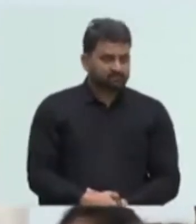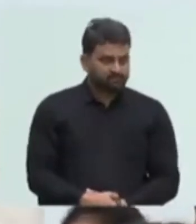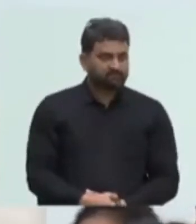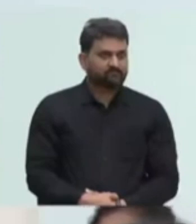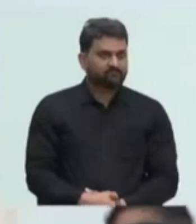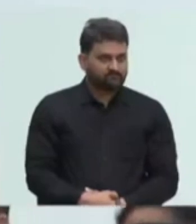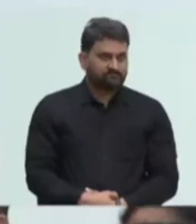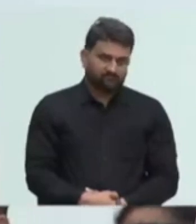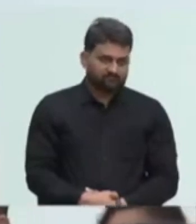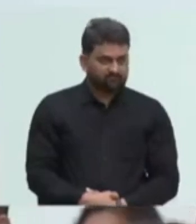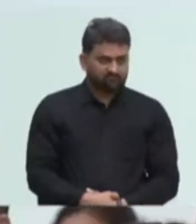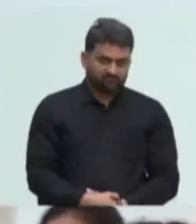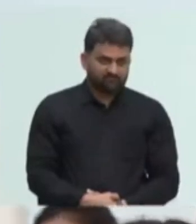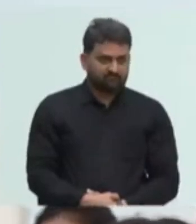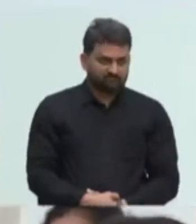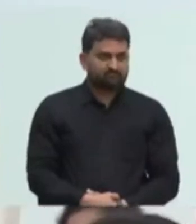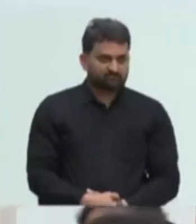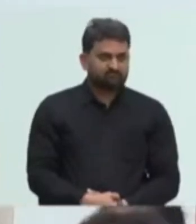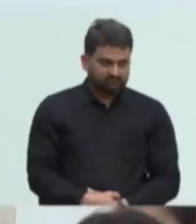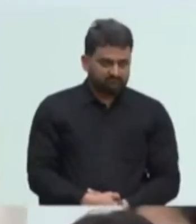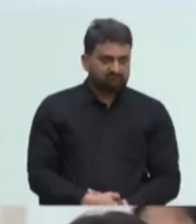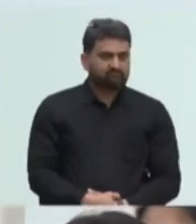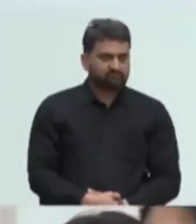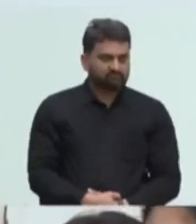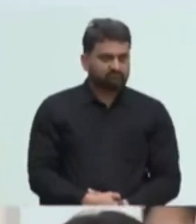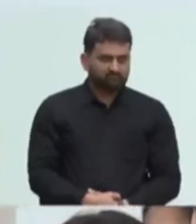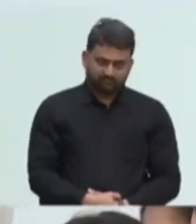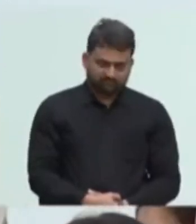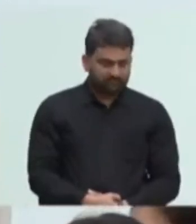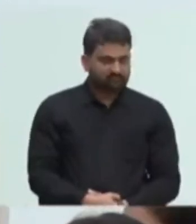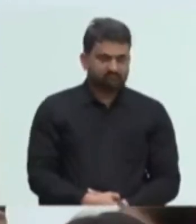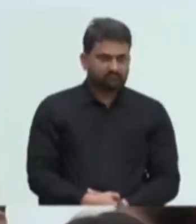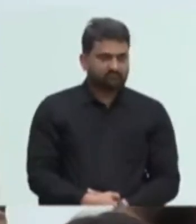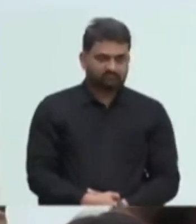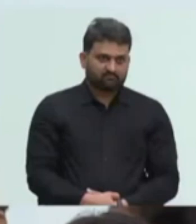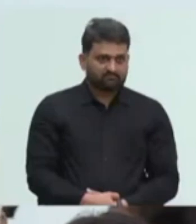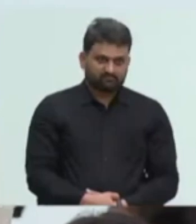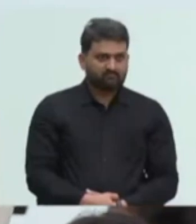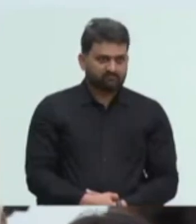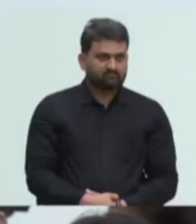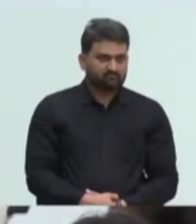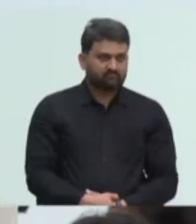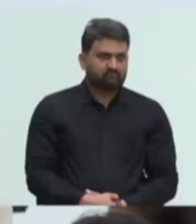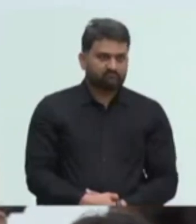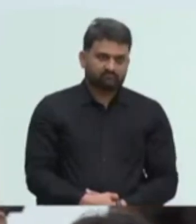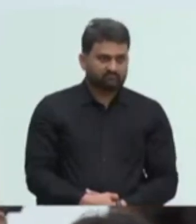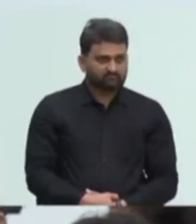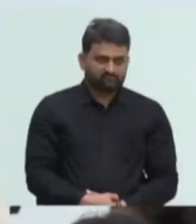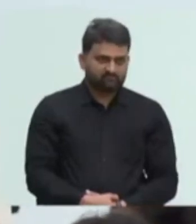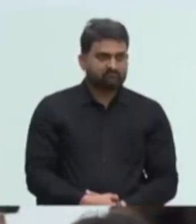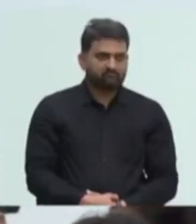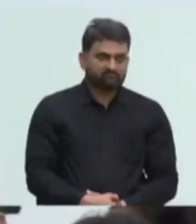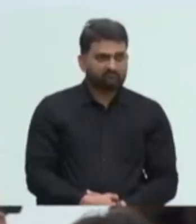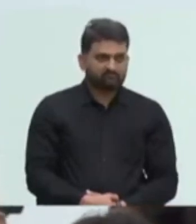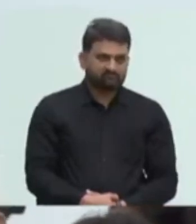मेरे यर इन लोगों के साथ रहा कंपटीशन होता था और मैंने बढ़ने की कोशिश की मैंने ओलंपिक के लिए कंपटीशन जैसे बिल्कुल हेयर लोगों के साथ जैसा